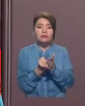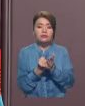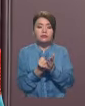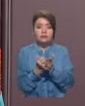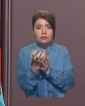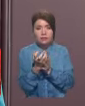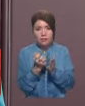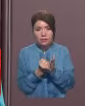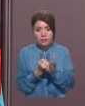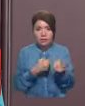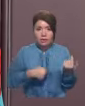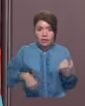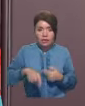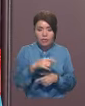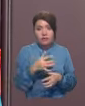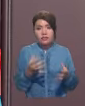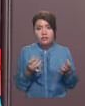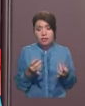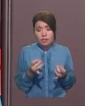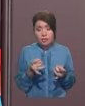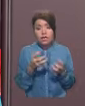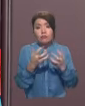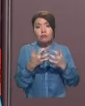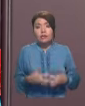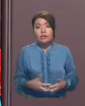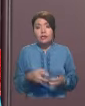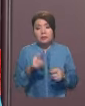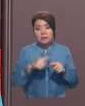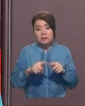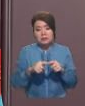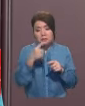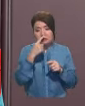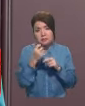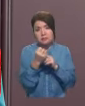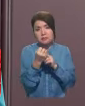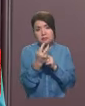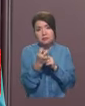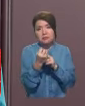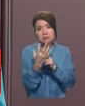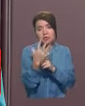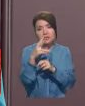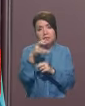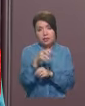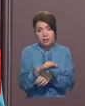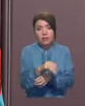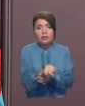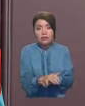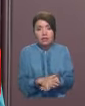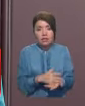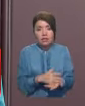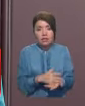запасы нашего сырья, они рассчитаны на ближайшие 12-15 лет. И далее уже нам необходимо сейчас